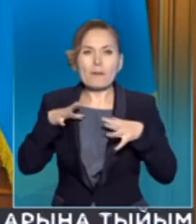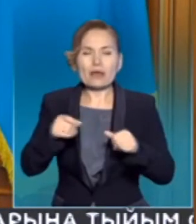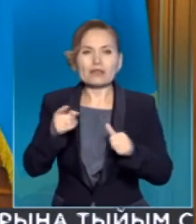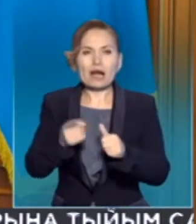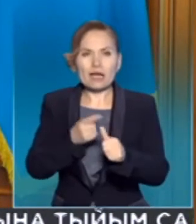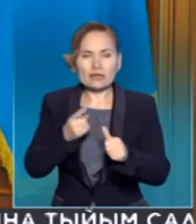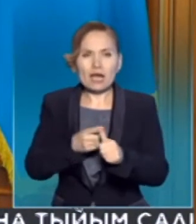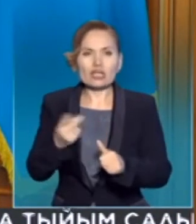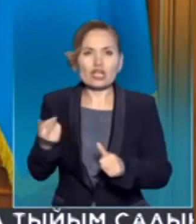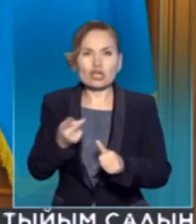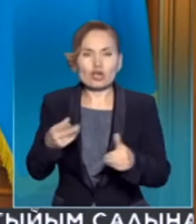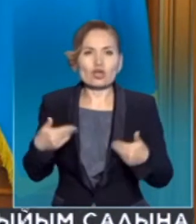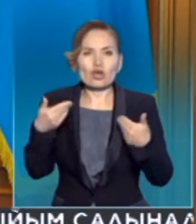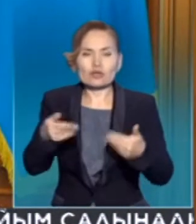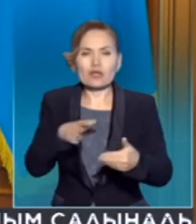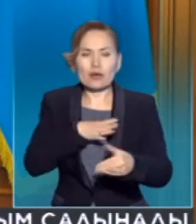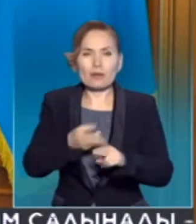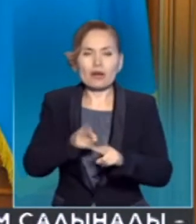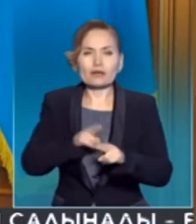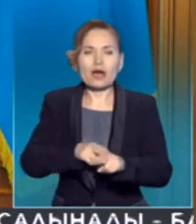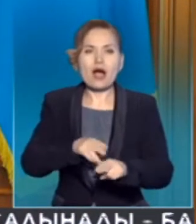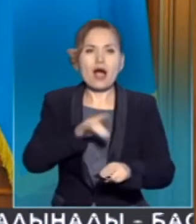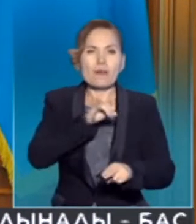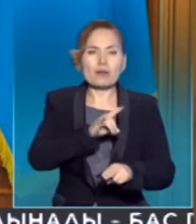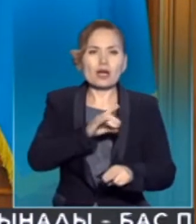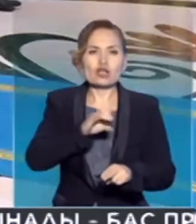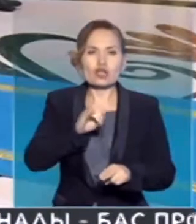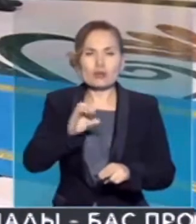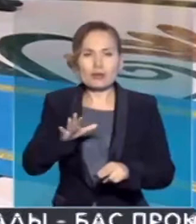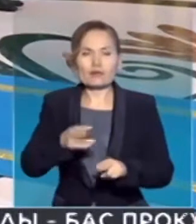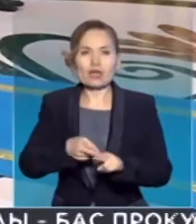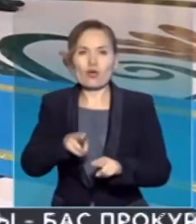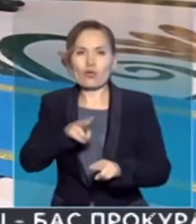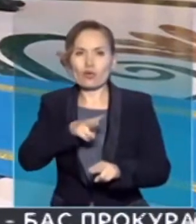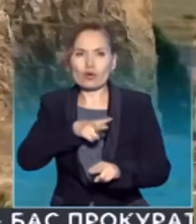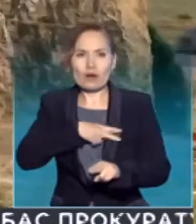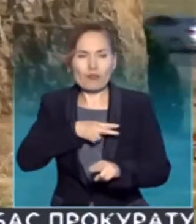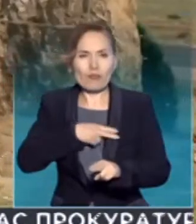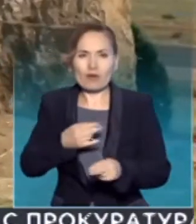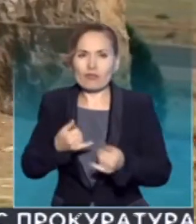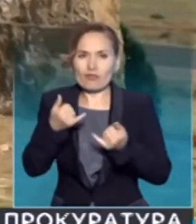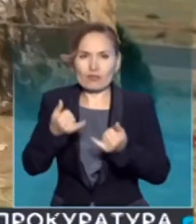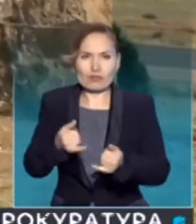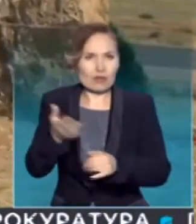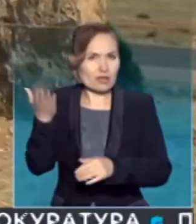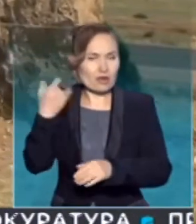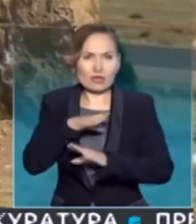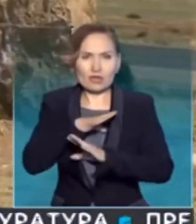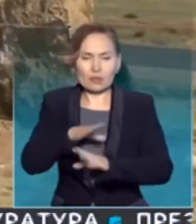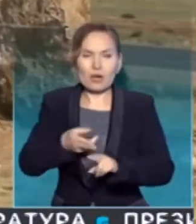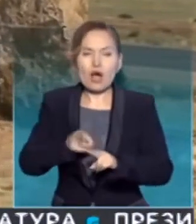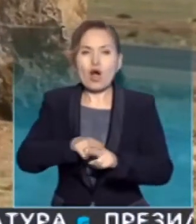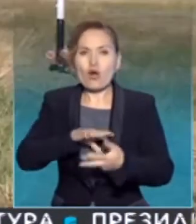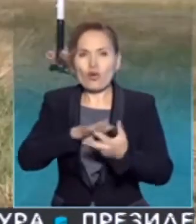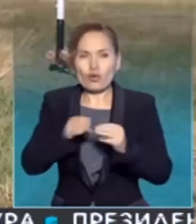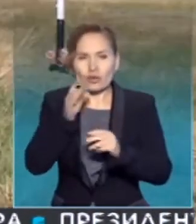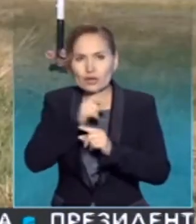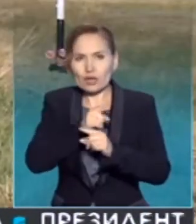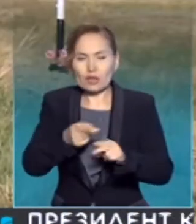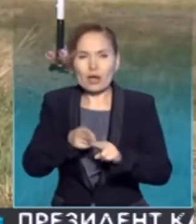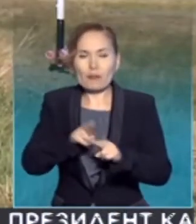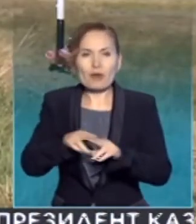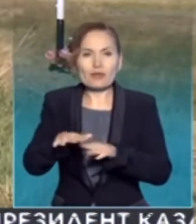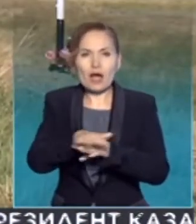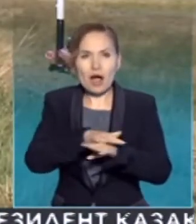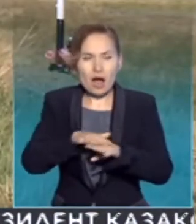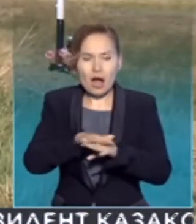ұсынылғанмен Ыбырайым Сүлейменовтың ерлігі жоғары деңгейде бағаланбады. Десе де есіл ерлерді осы уақытқа дейін жұрт